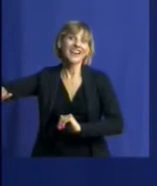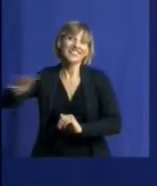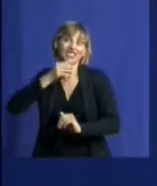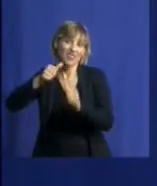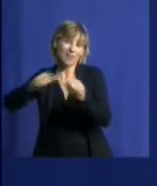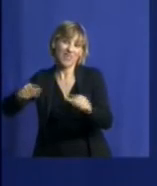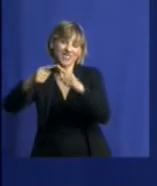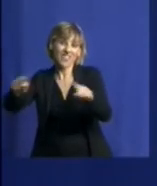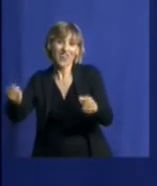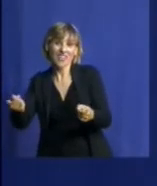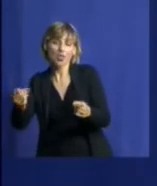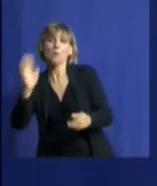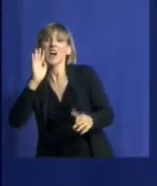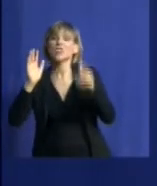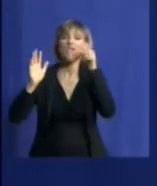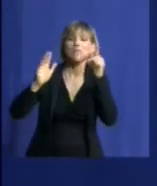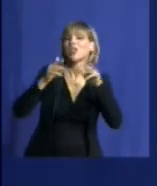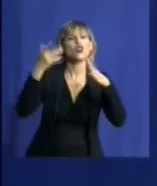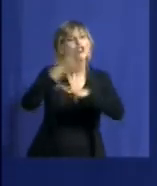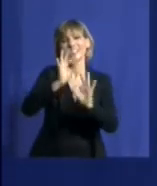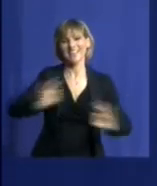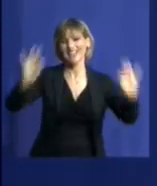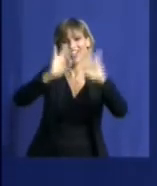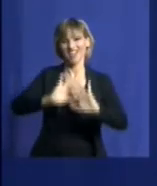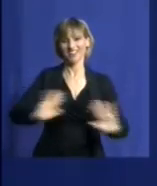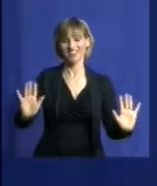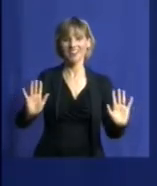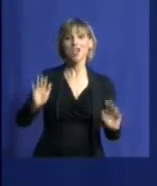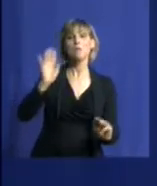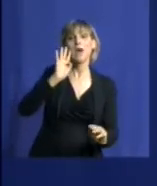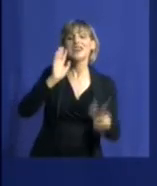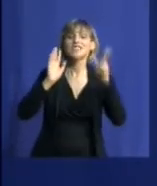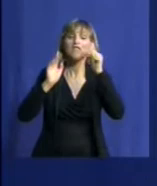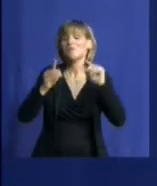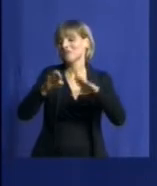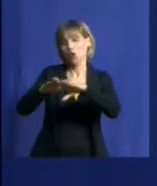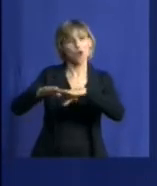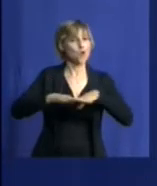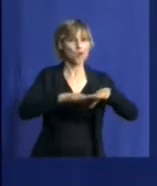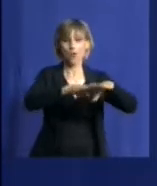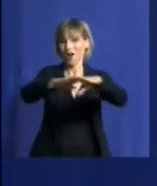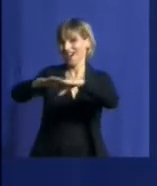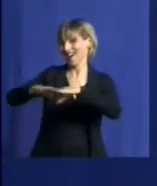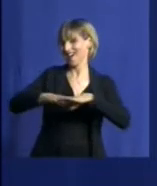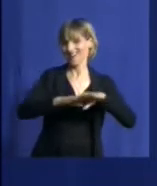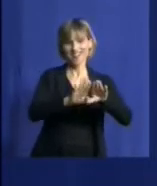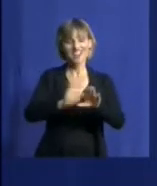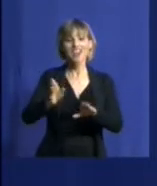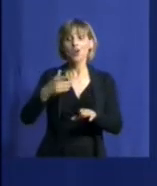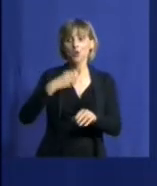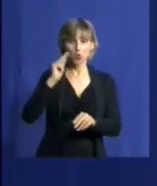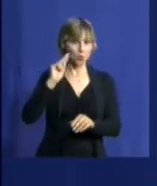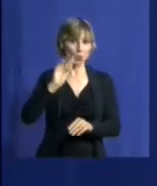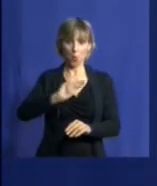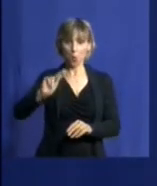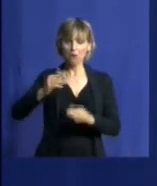una base diversa, non è questione di maschio o femmine. In questo caso maschi e femmine vengono trattati allo stesso modo. Al di fuori della scuola sono